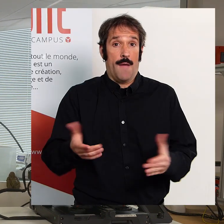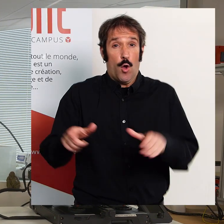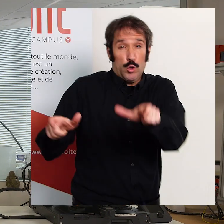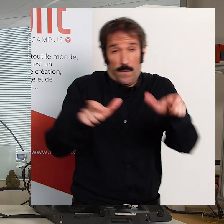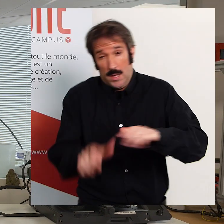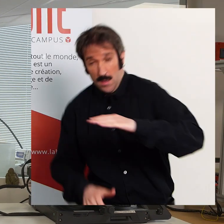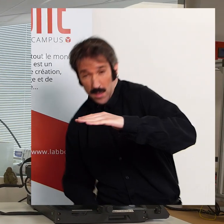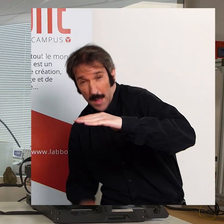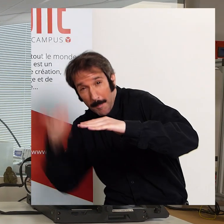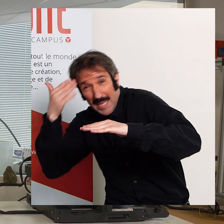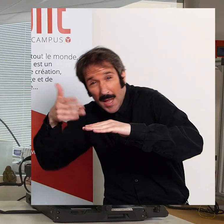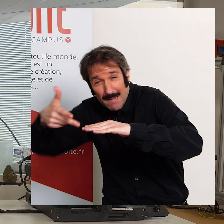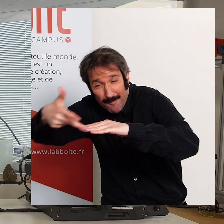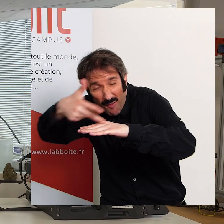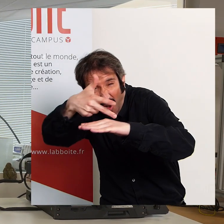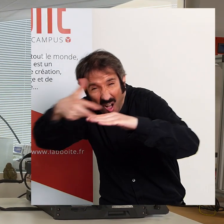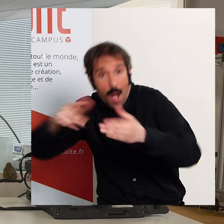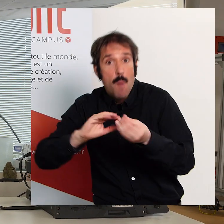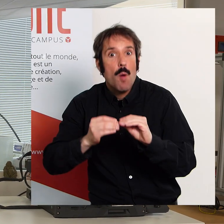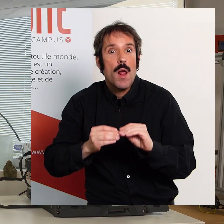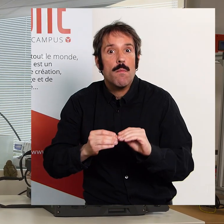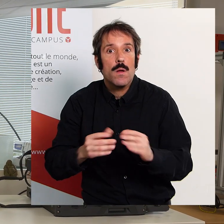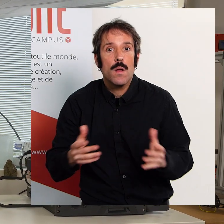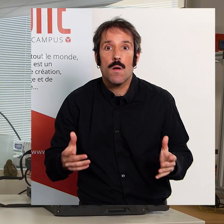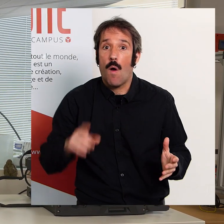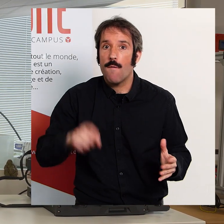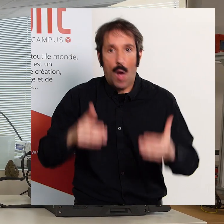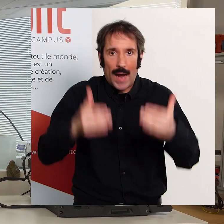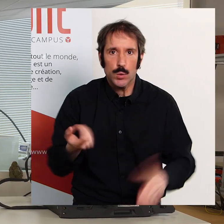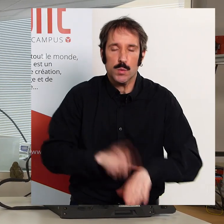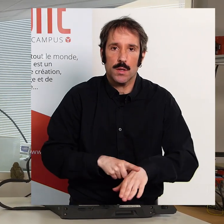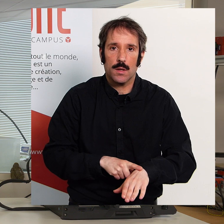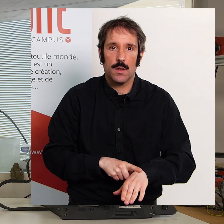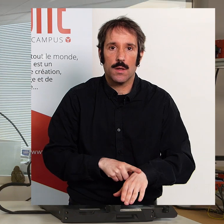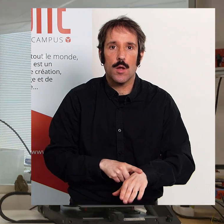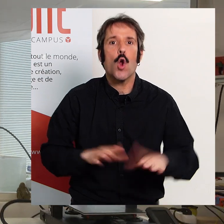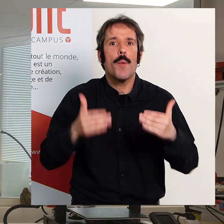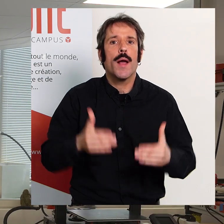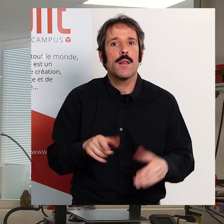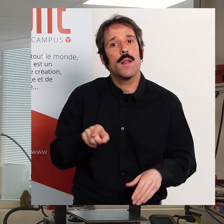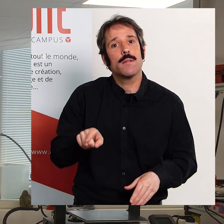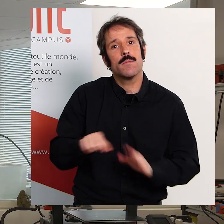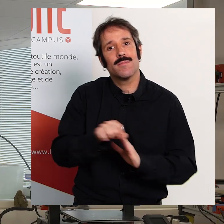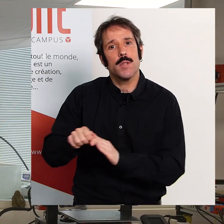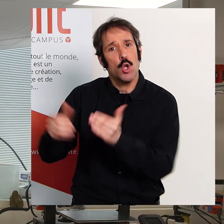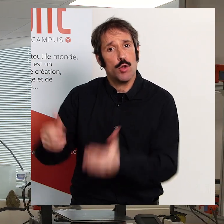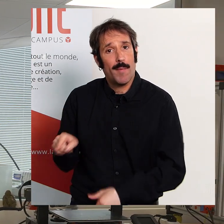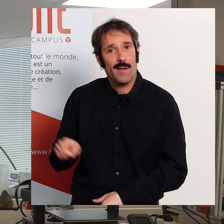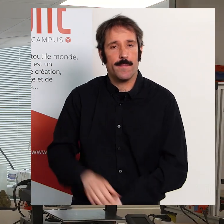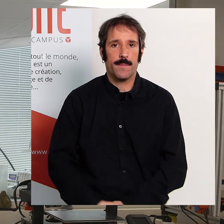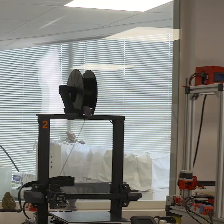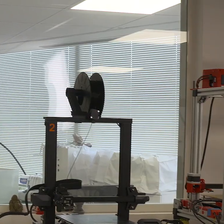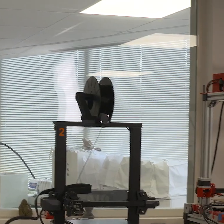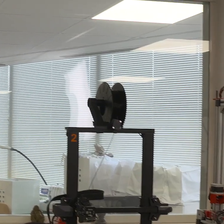C'est là qu'il faut bien surveiller. Si jamais il y a un problème et que vous voyez la buse qui racle le plateau, il faut arrêter tout de suite. Pour arrêter, c'est le bouton stop qui est